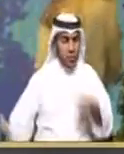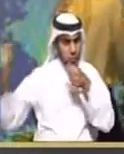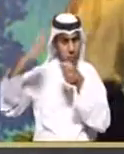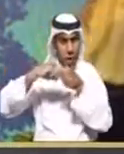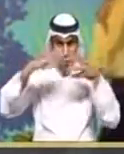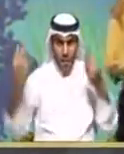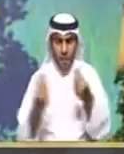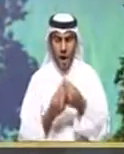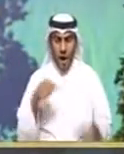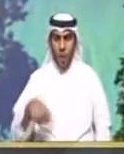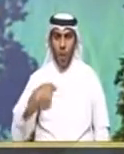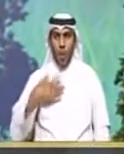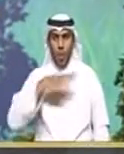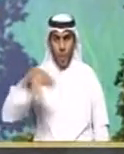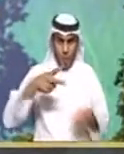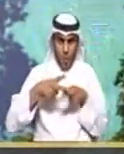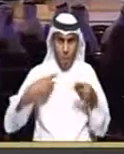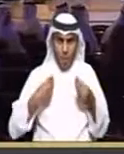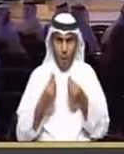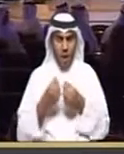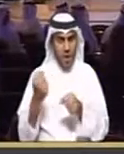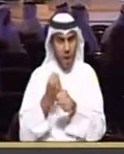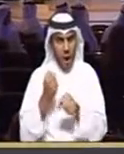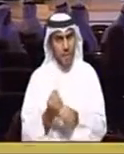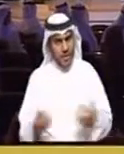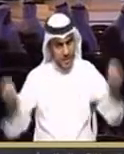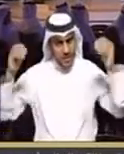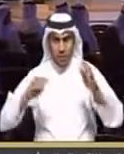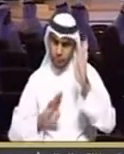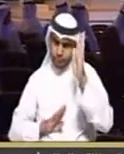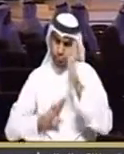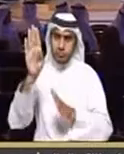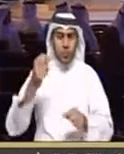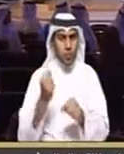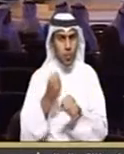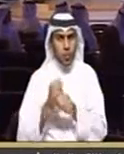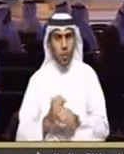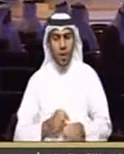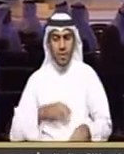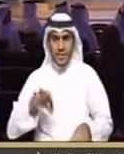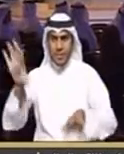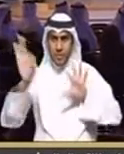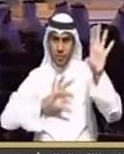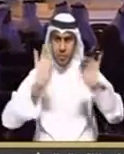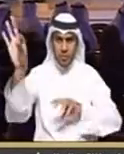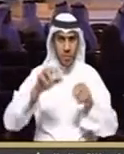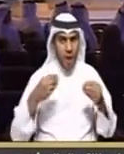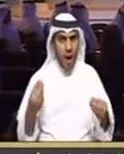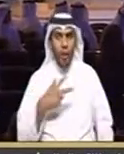دولة الكويت احنا خطينا خطوة يعني جريئة، تم تشكيل فريق الاتصال الحكومي او